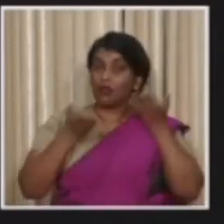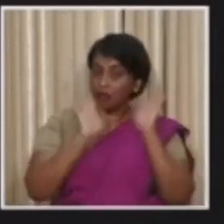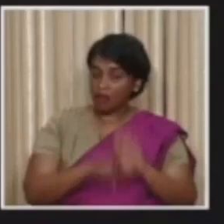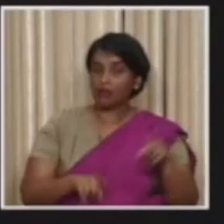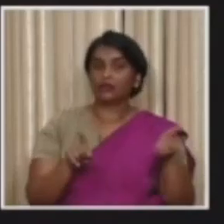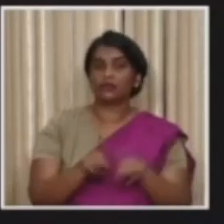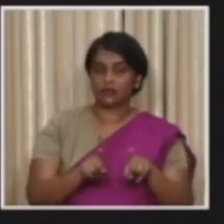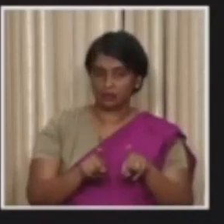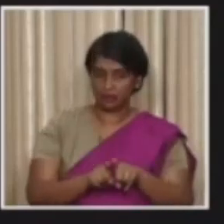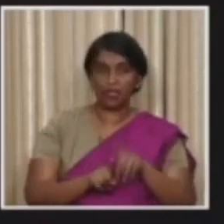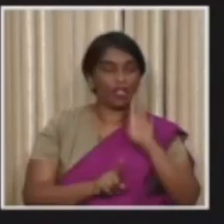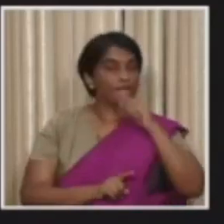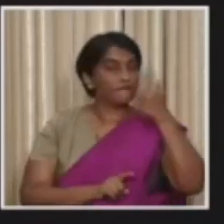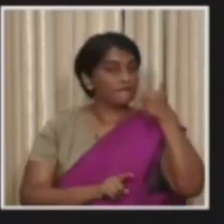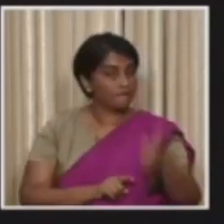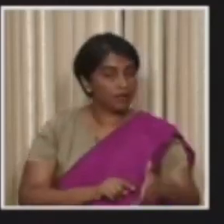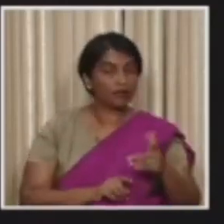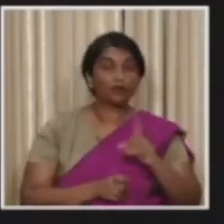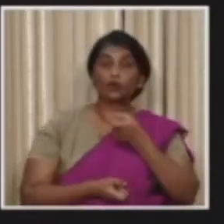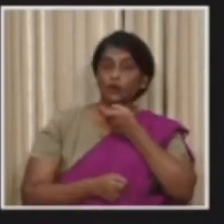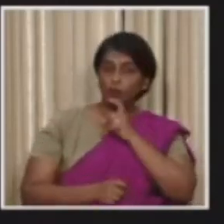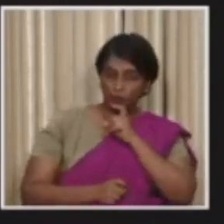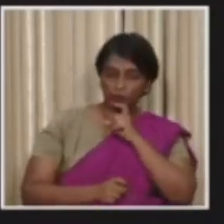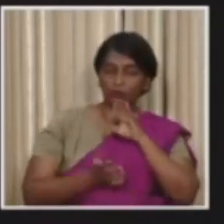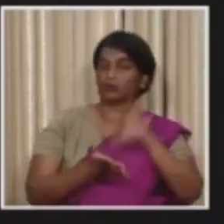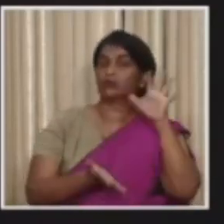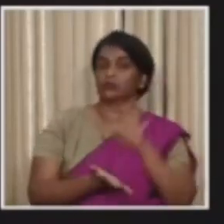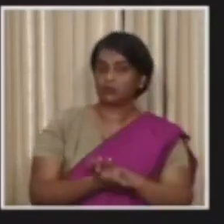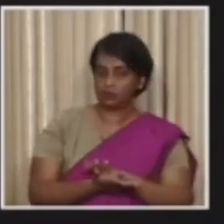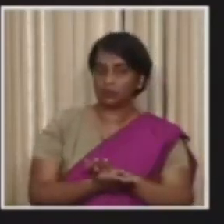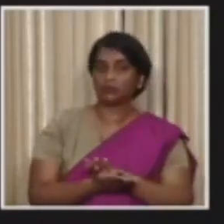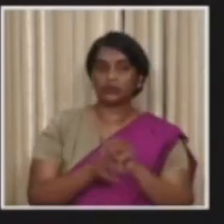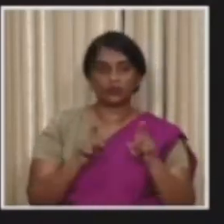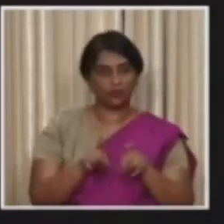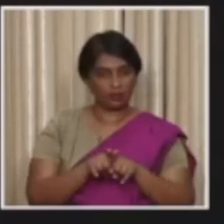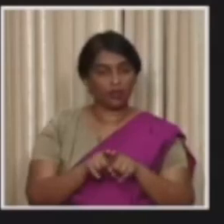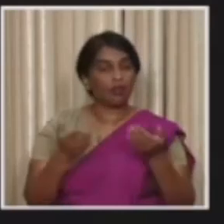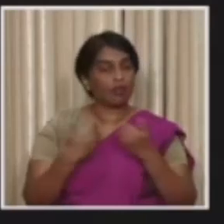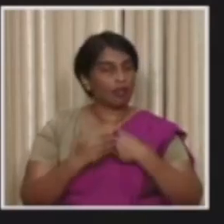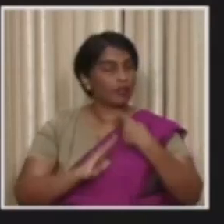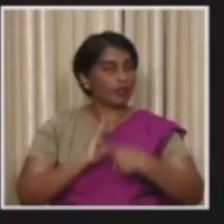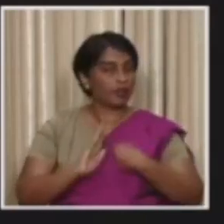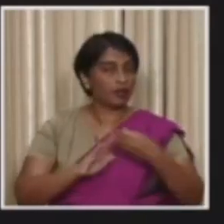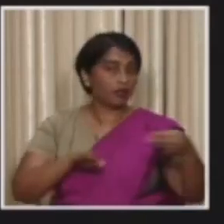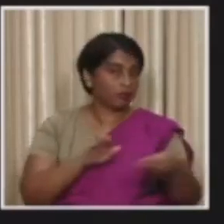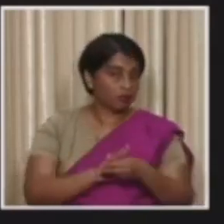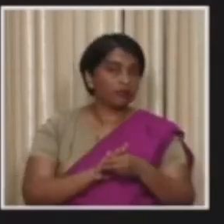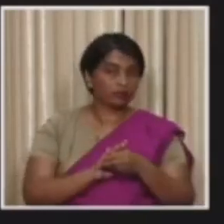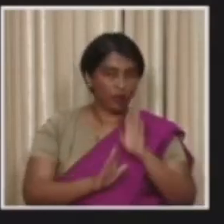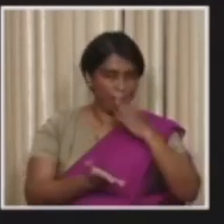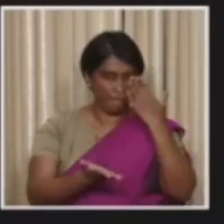වශයෙන් වැදගත් නඩු තීන්දුවක් හා අපේ රටේ අල්ලසට